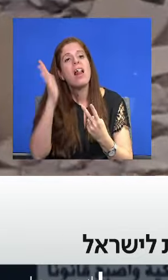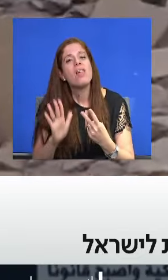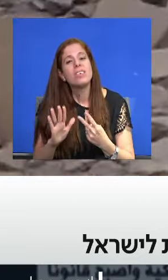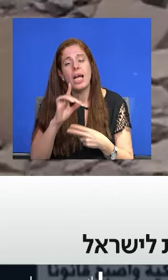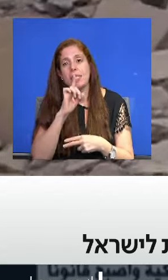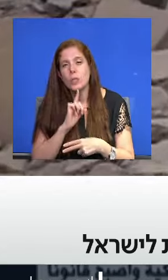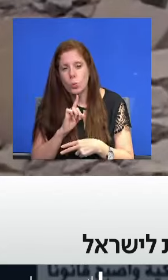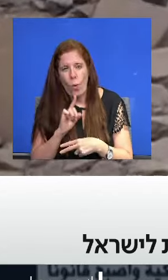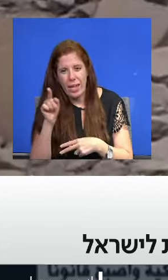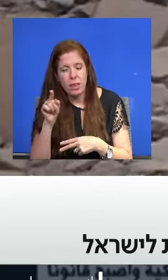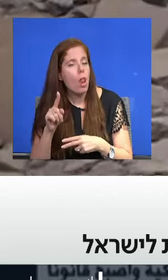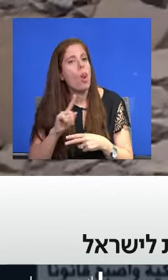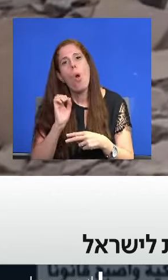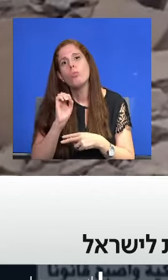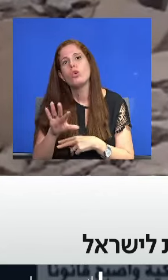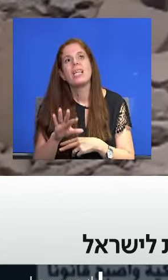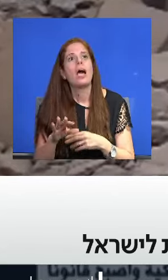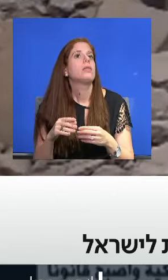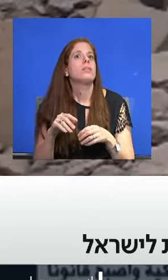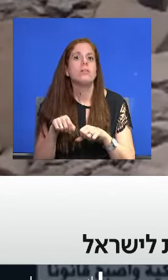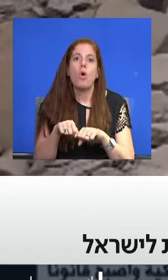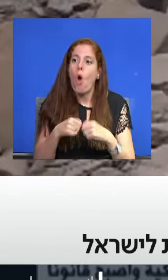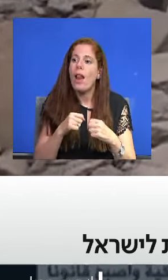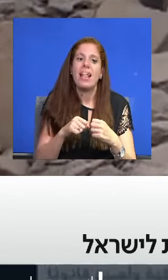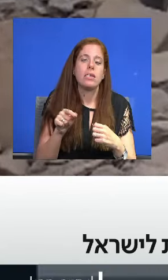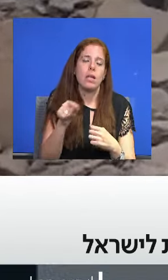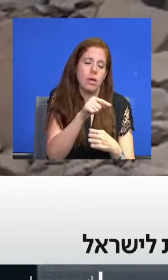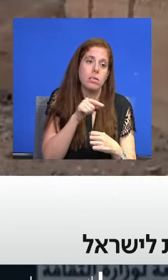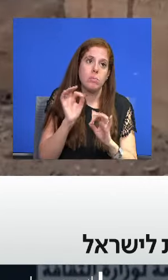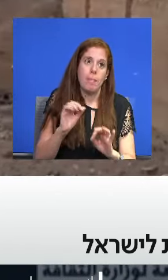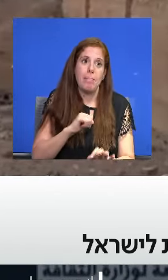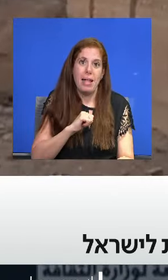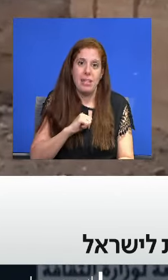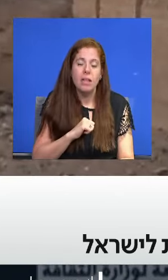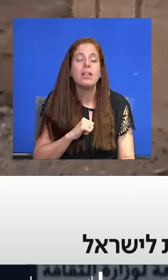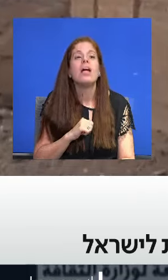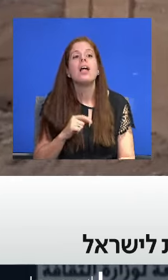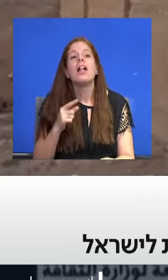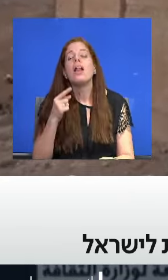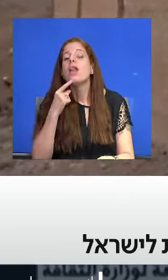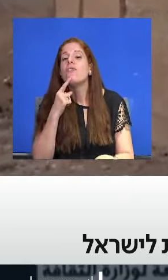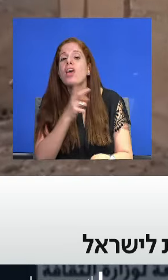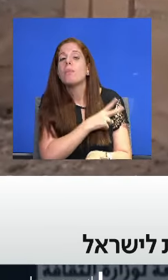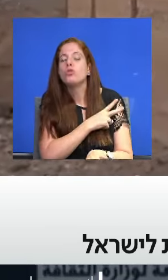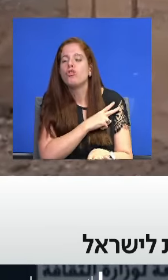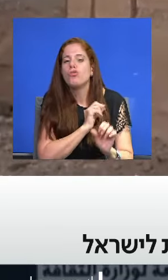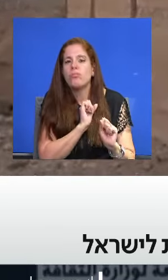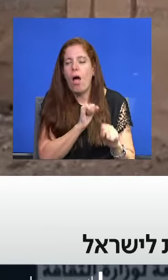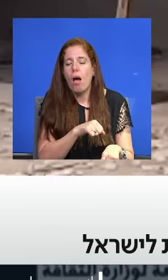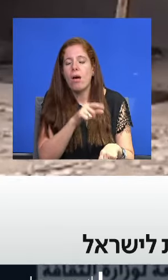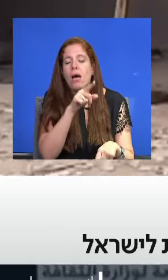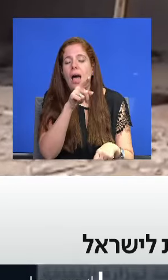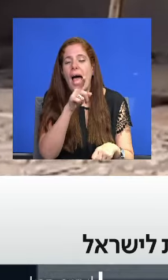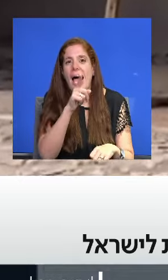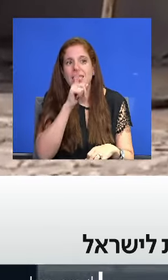משדרת בדרך כלל כל נזקים מכל תקיפה, וזה בהחלט מעניין. לפי המשטר הסורי, נגרמו נזקים ונהרסו